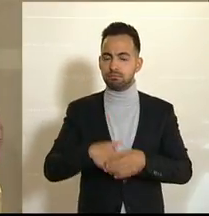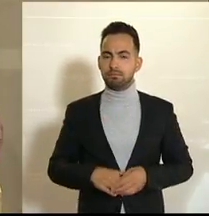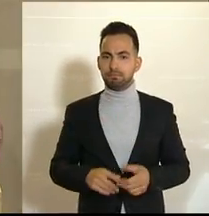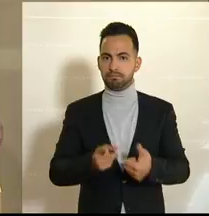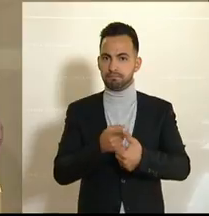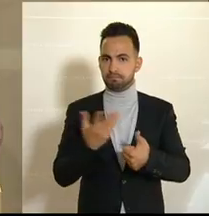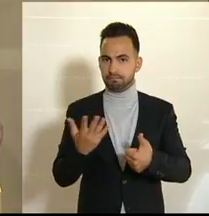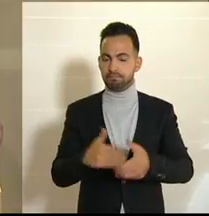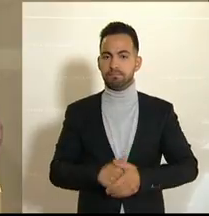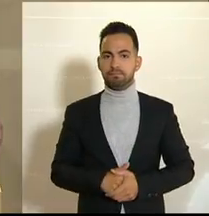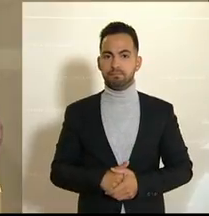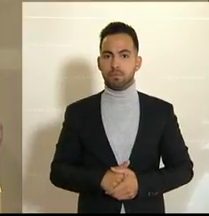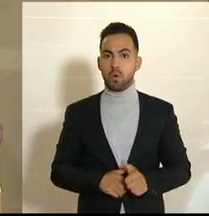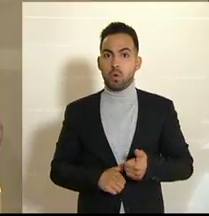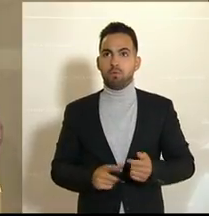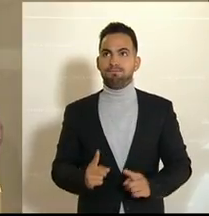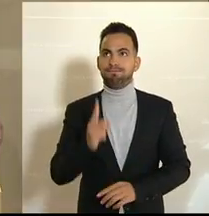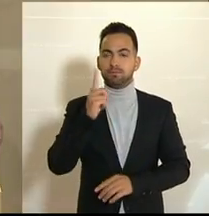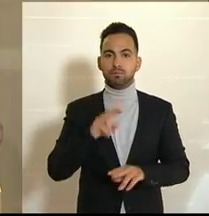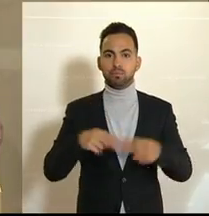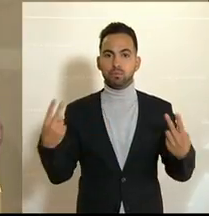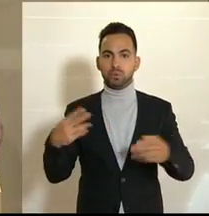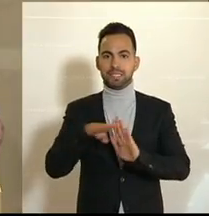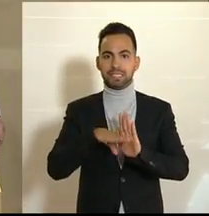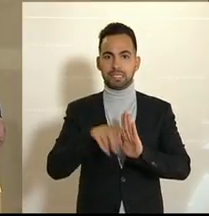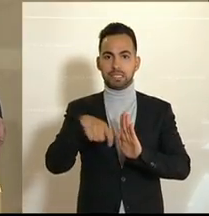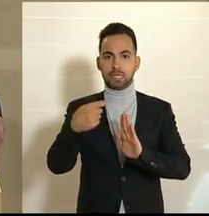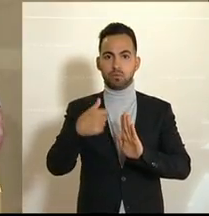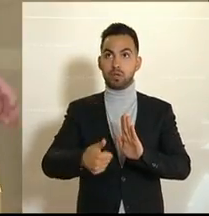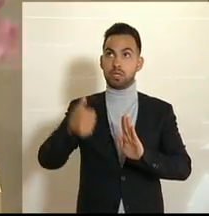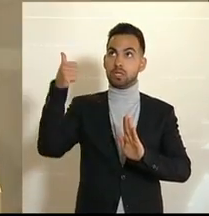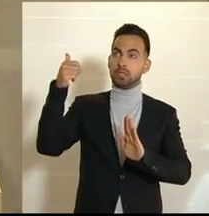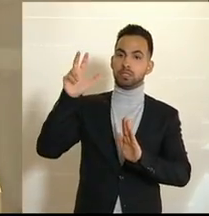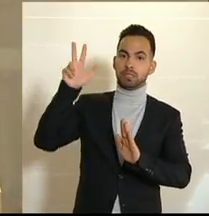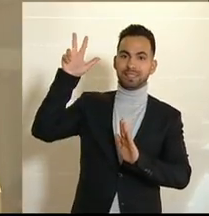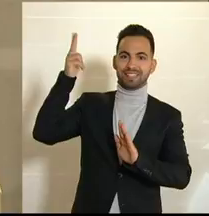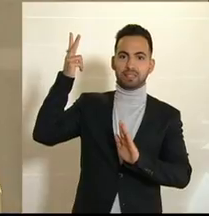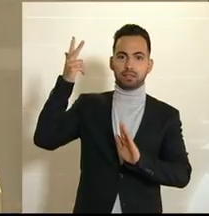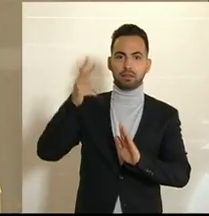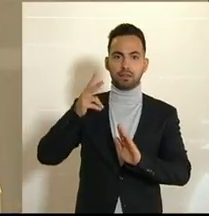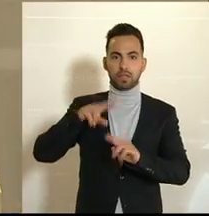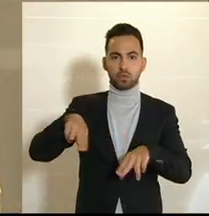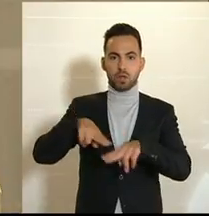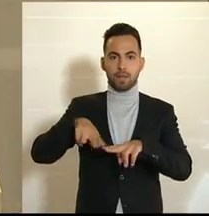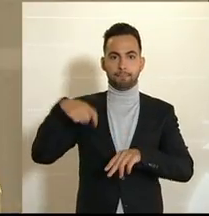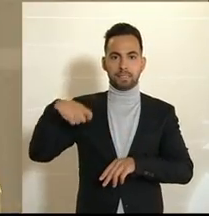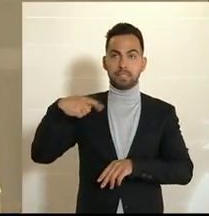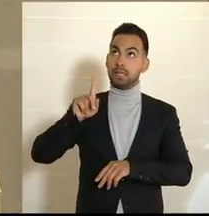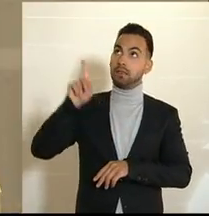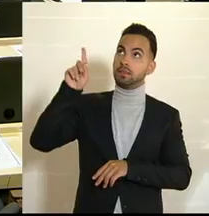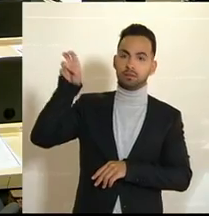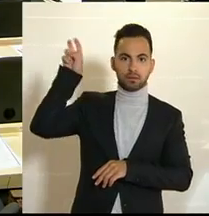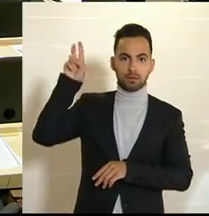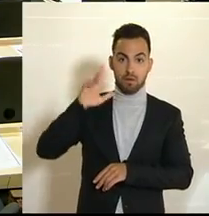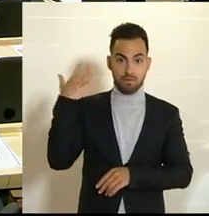Erstens, oberste Organe Bundesgesetzgebung. Hinter mir sitzt der dritte Nationalratspräsident. Der wurde